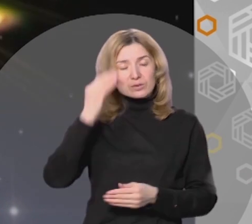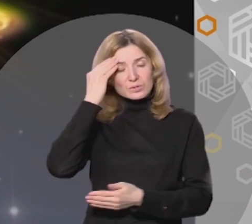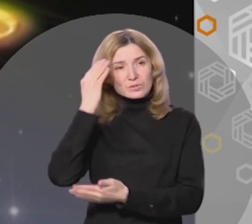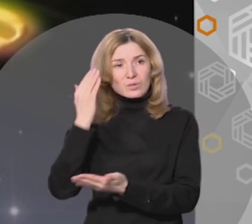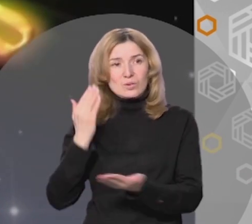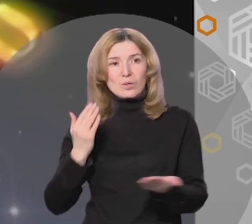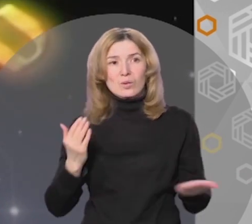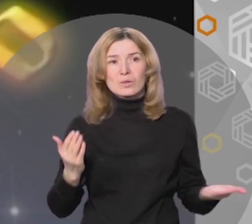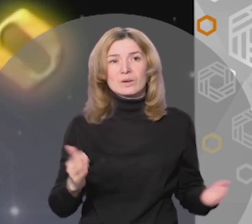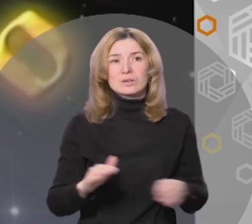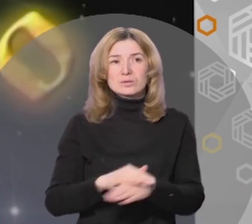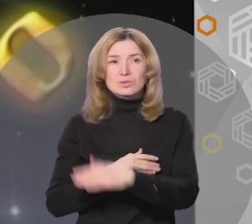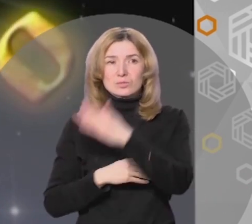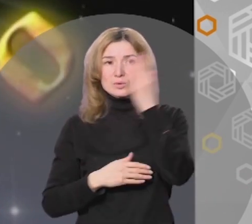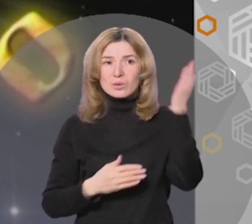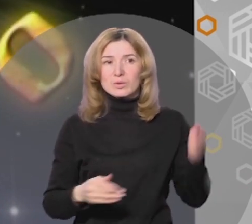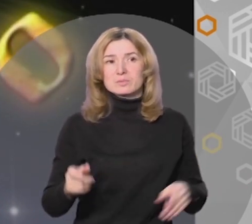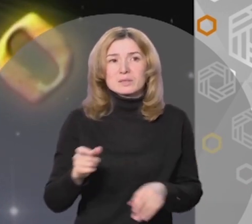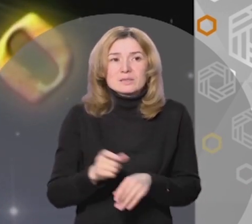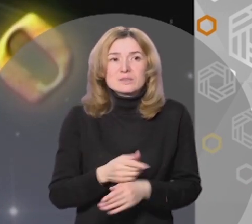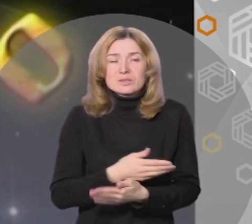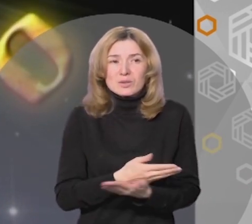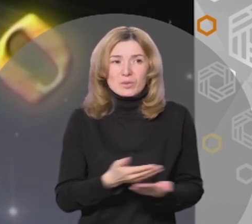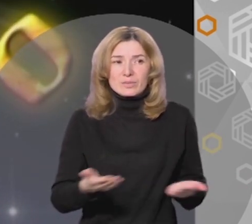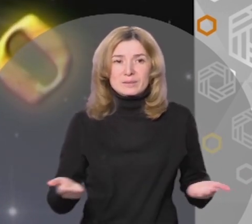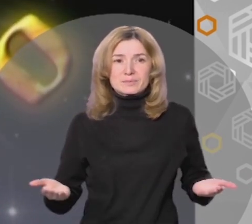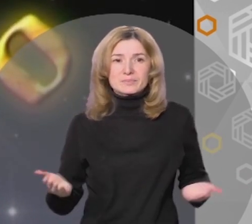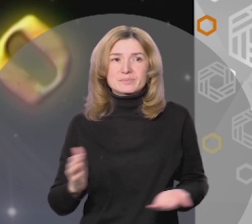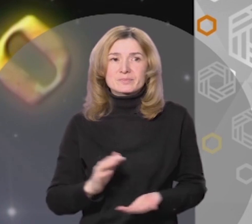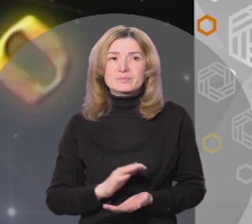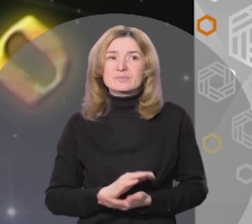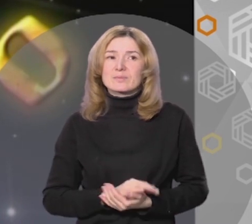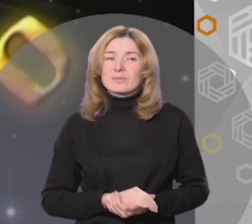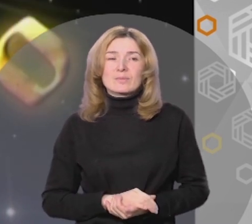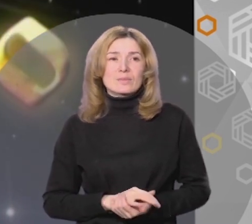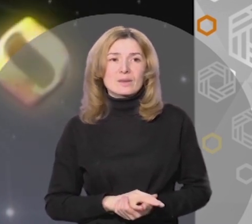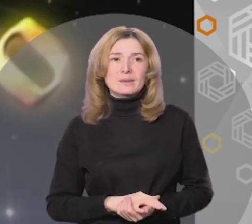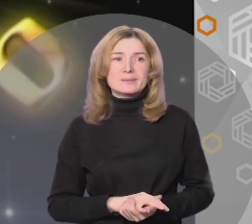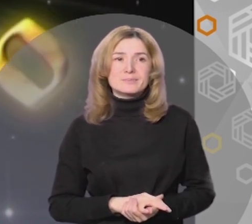слово. Было доброе слово, и свет появился из тьмы.